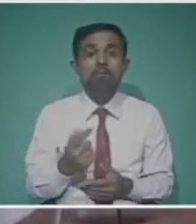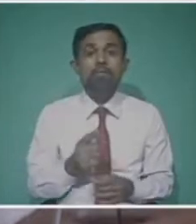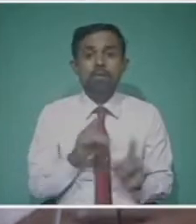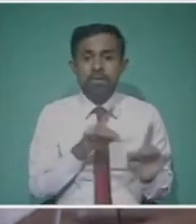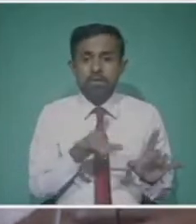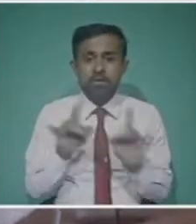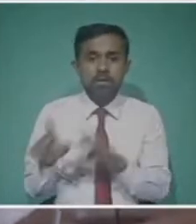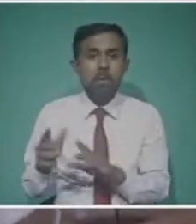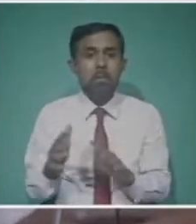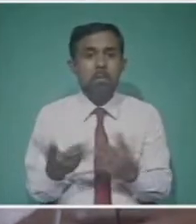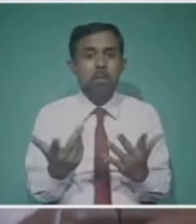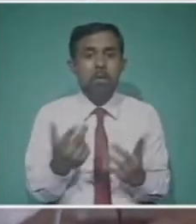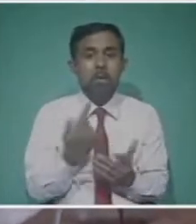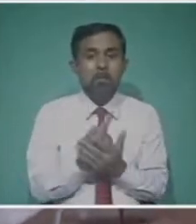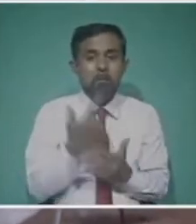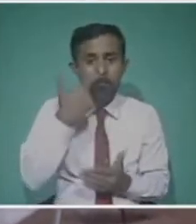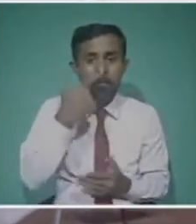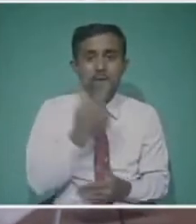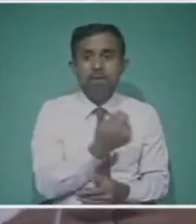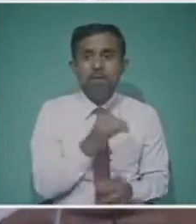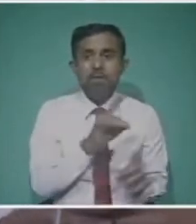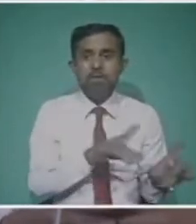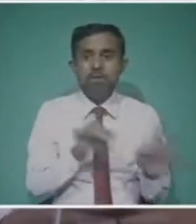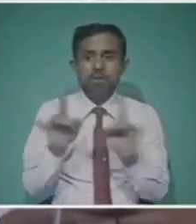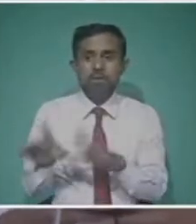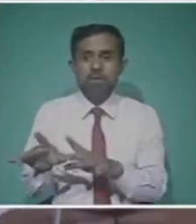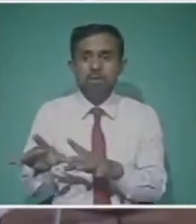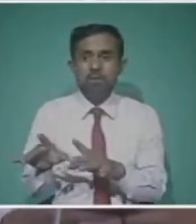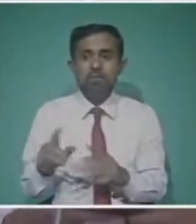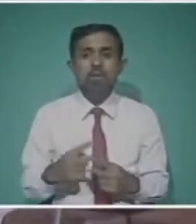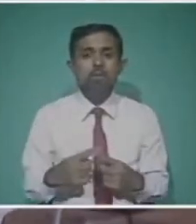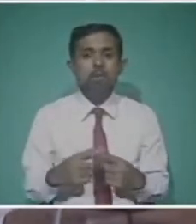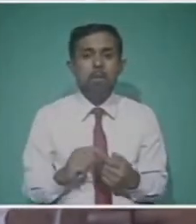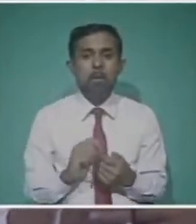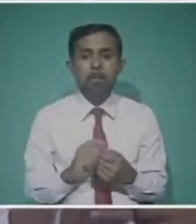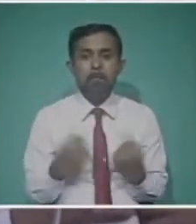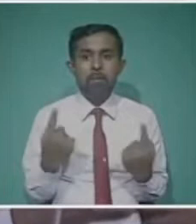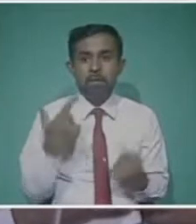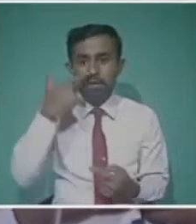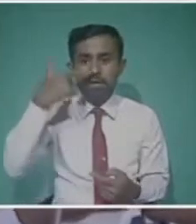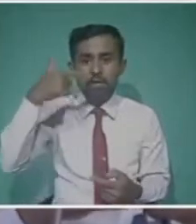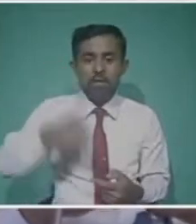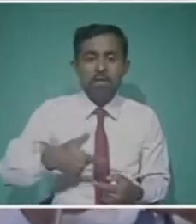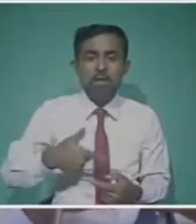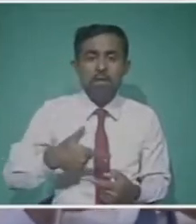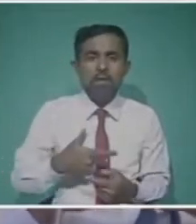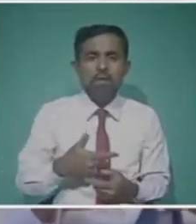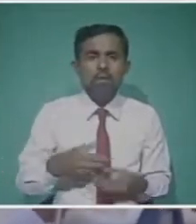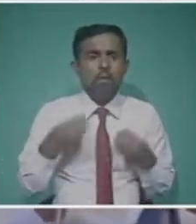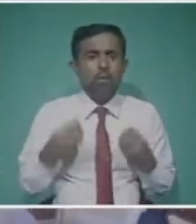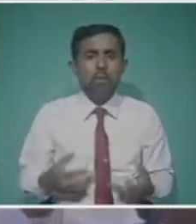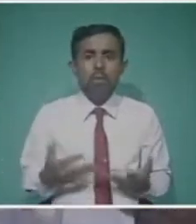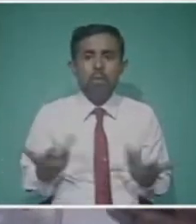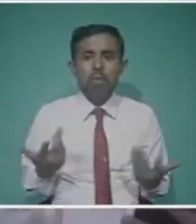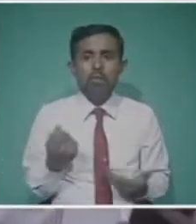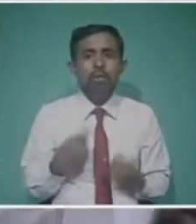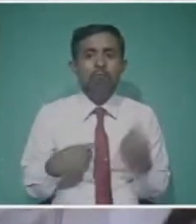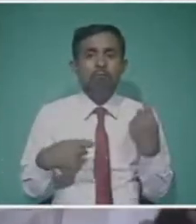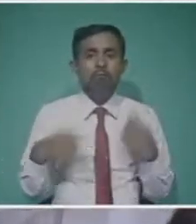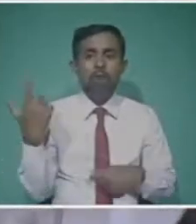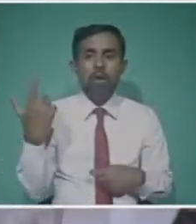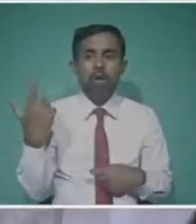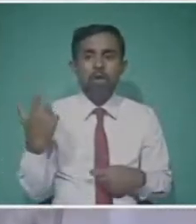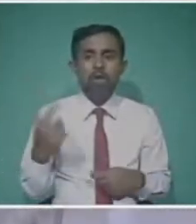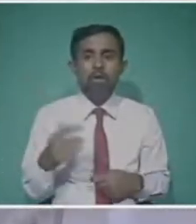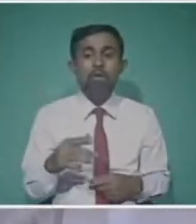ගහන්නේ බැරි මිනිහත් භූමි තෙල් ටික ගහන්න එක ගානට. ඒක තමයි මේ වෙනස. දැන් අද තෙල් සාමාන්‍යයෙන් පාඩු නොලබන මිලට විකුණන්නේ. හැබැයි